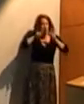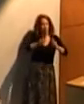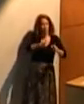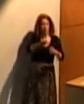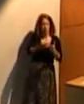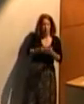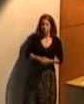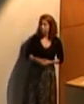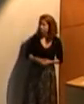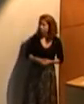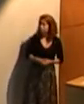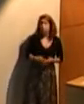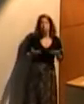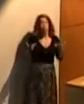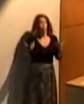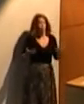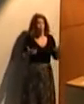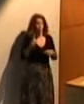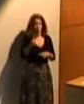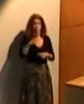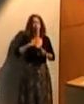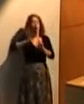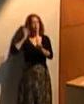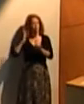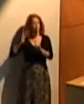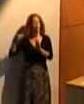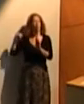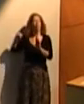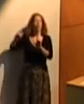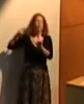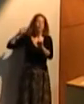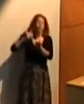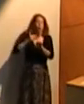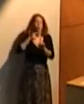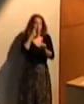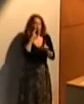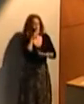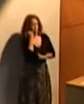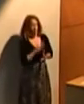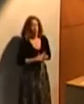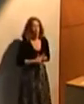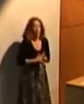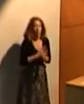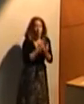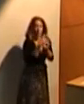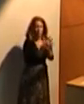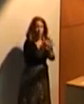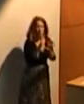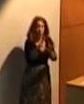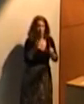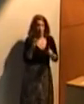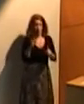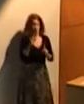en effet nous sommes actuellement devant tournant épistémologique même avant de parler de 30 juin de transit humanisme le tout dans l'épistémologie qui est